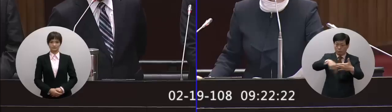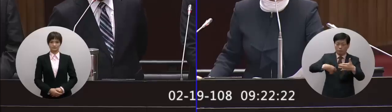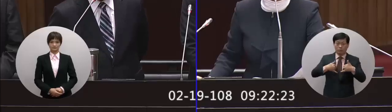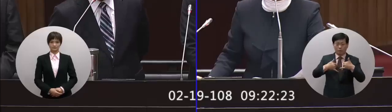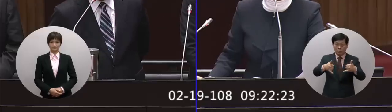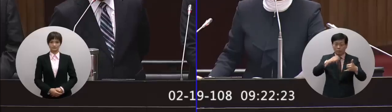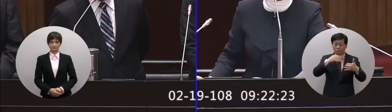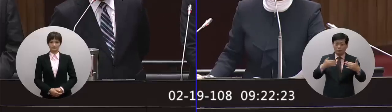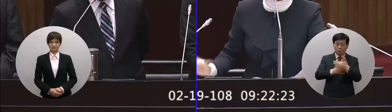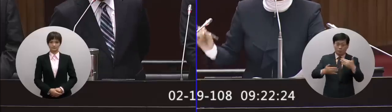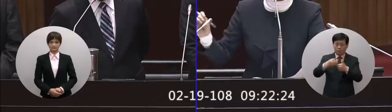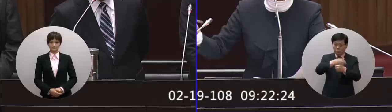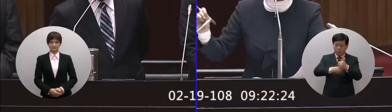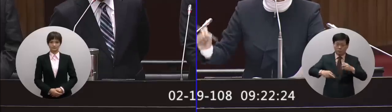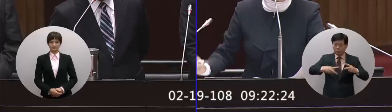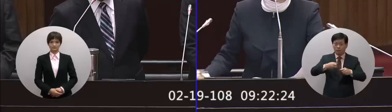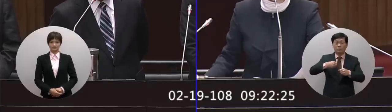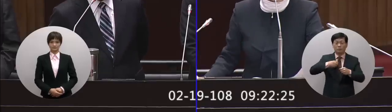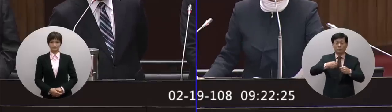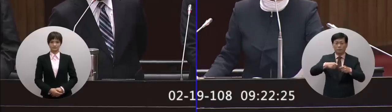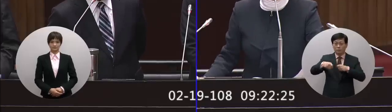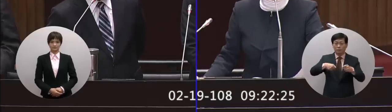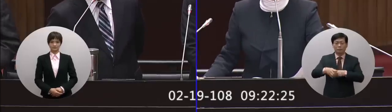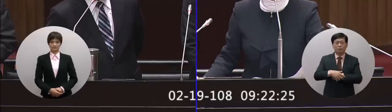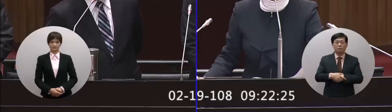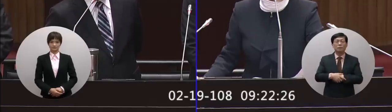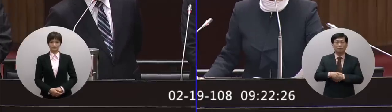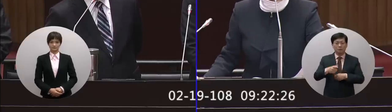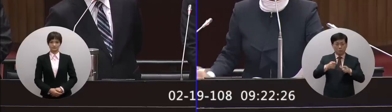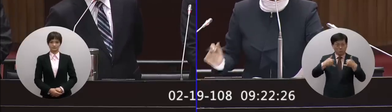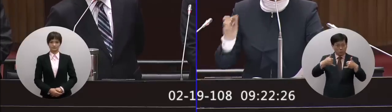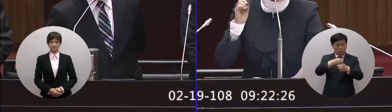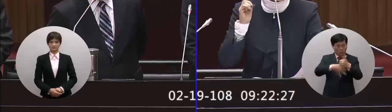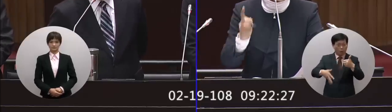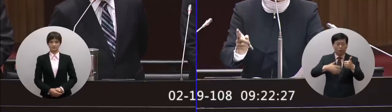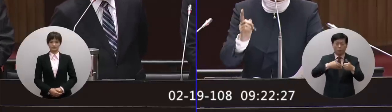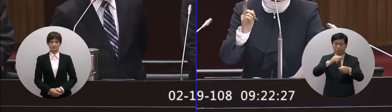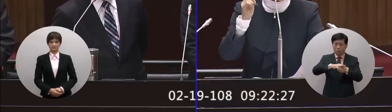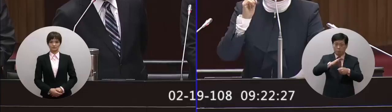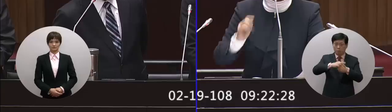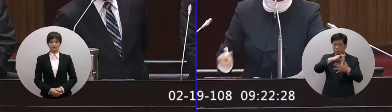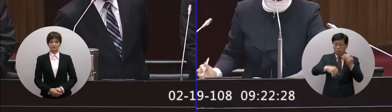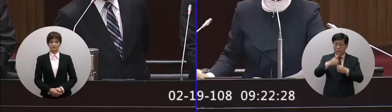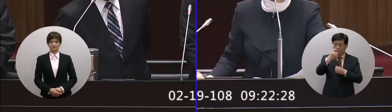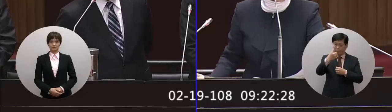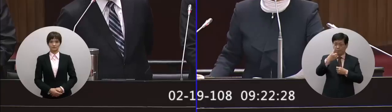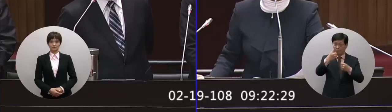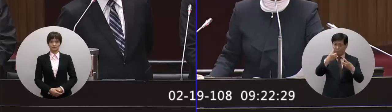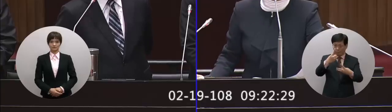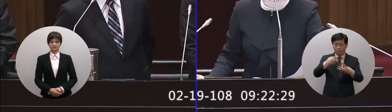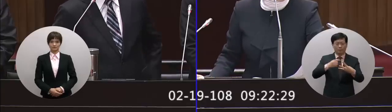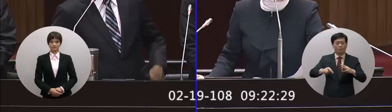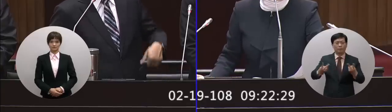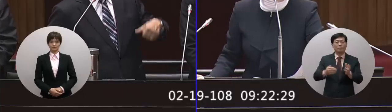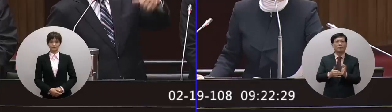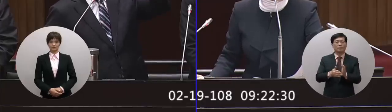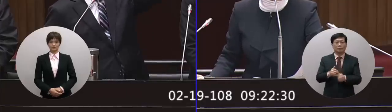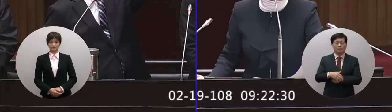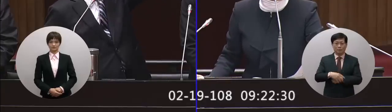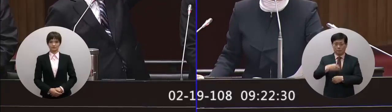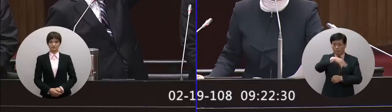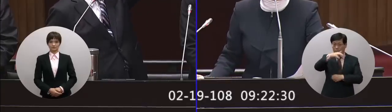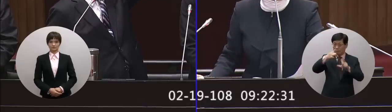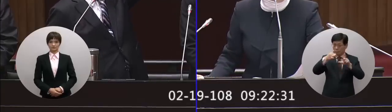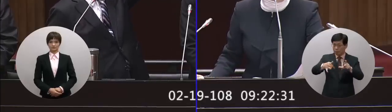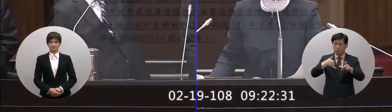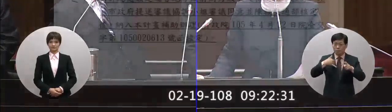系统建设计划，也就是我们所谓的公路系统补助执行要点第十一点的第三项，他修改了，他把山区